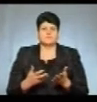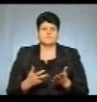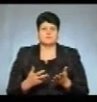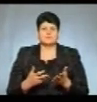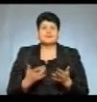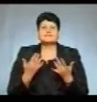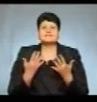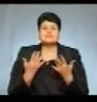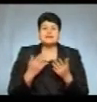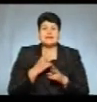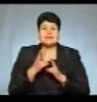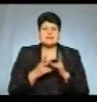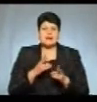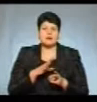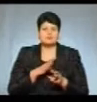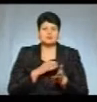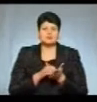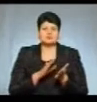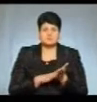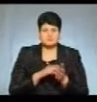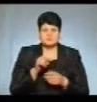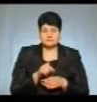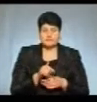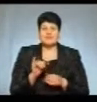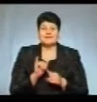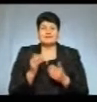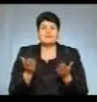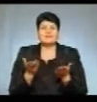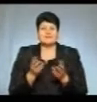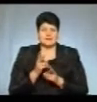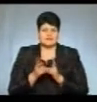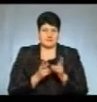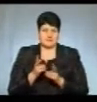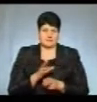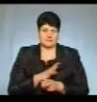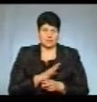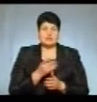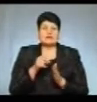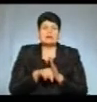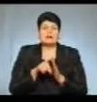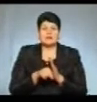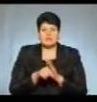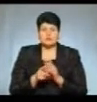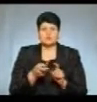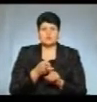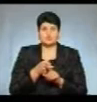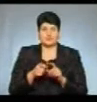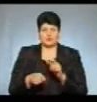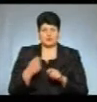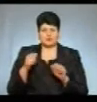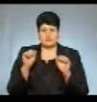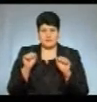скільки скарг було зафіксовано і які скарги, якого характеру стосовно порушення